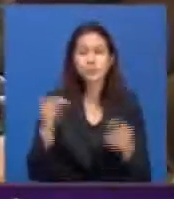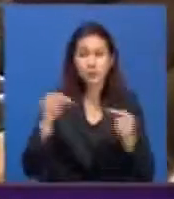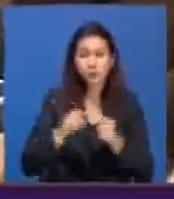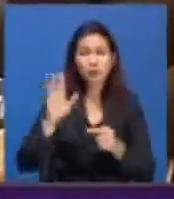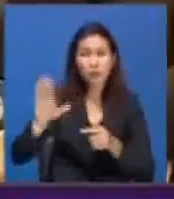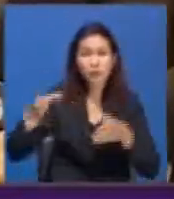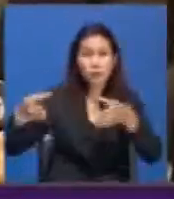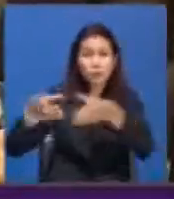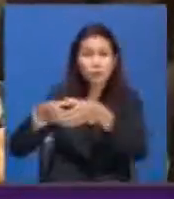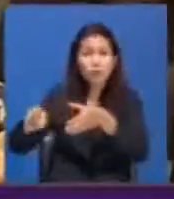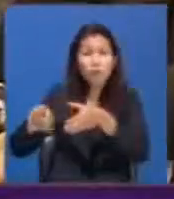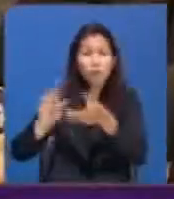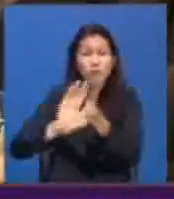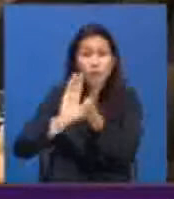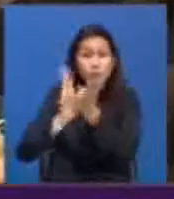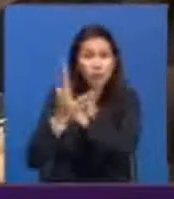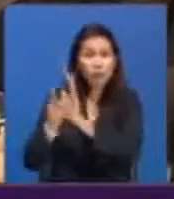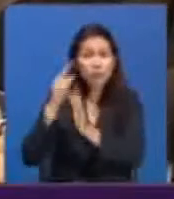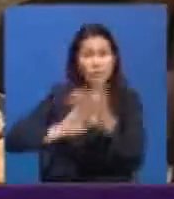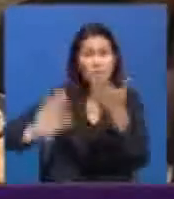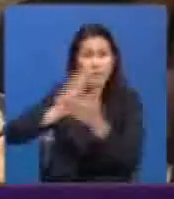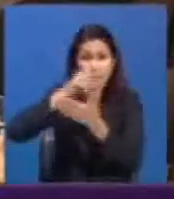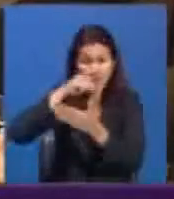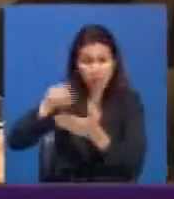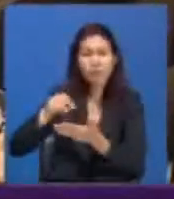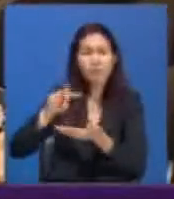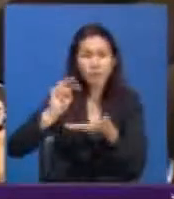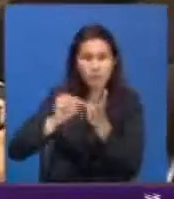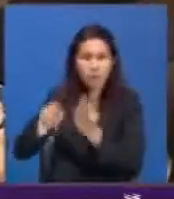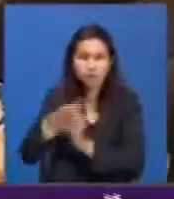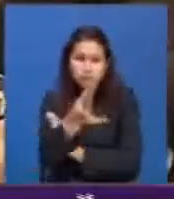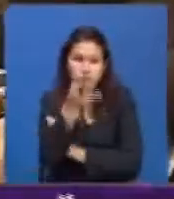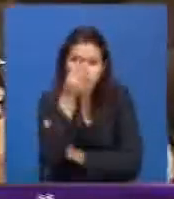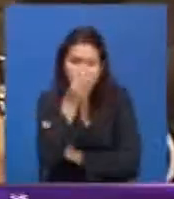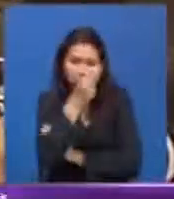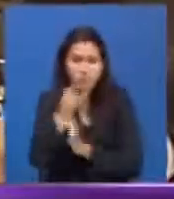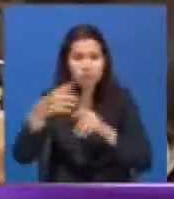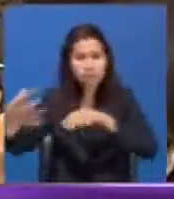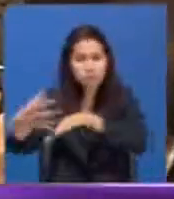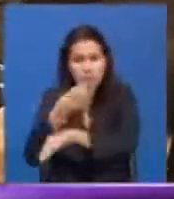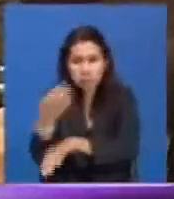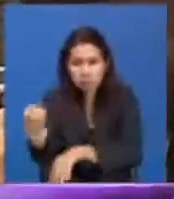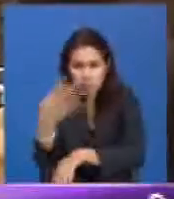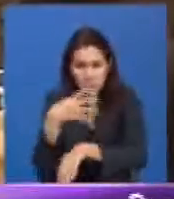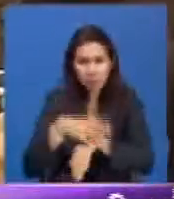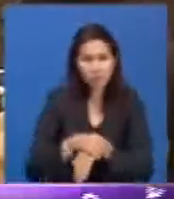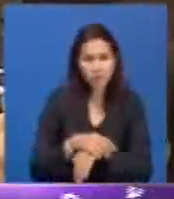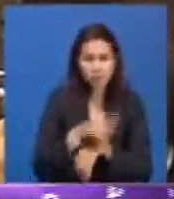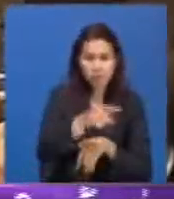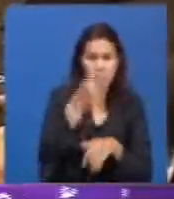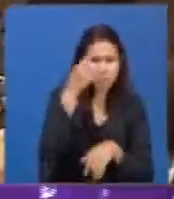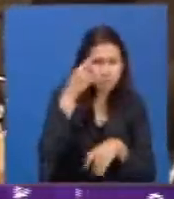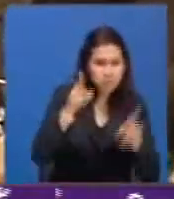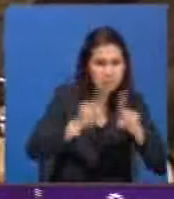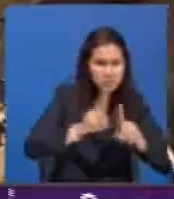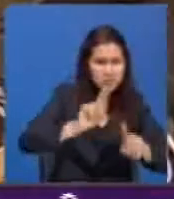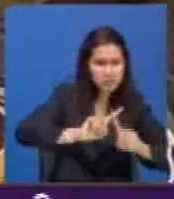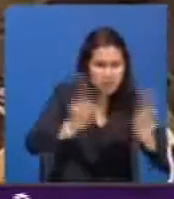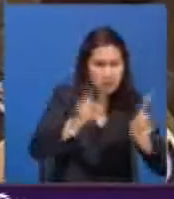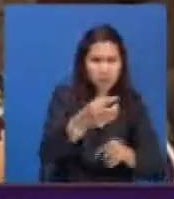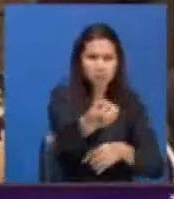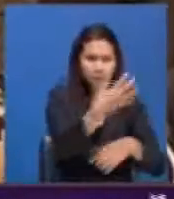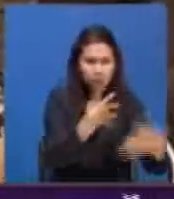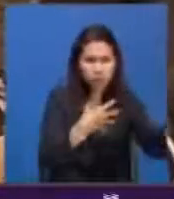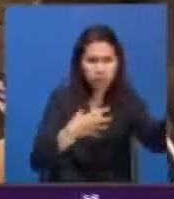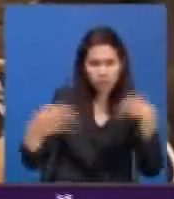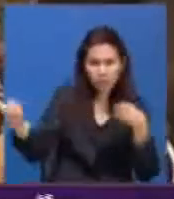รูปนะครับท่านรับฟังข้อมูลทุกองค์กรนะครับไม่ว่าจะเป็นพรรคการเมืองไม่ว่าจะเป็นกลุ่มที่มีความเห็นเหมือนกันหรือไม่เห็นเหมือนกันเนี่ยก